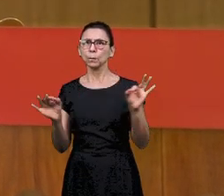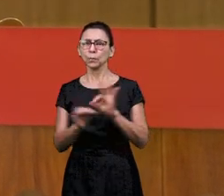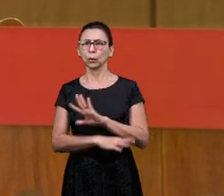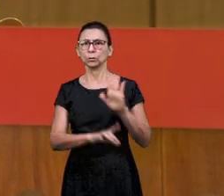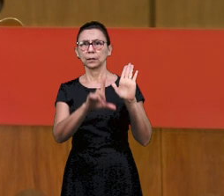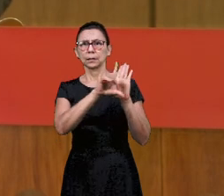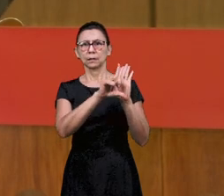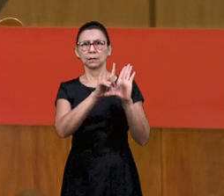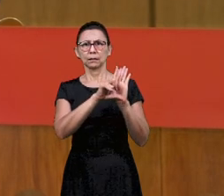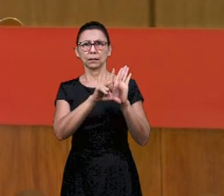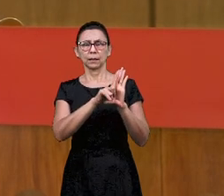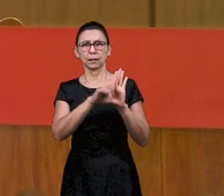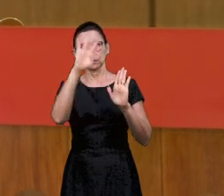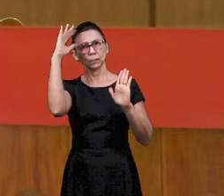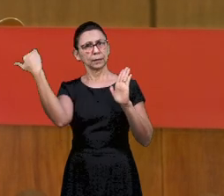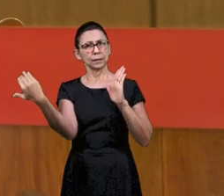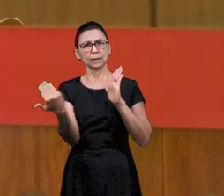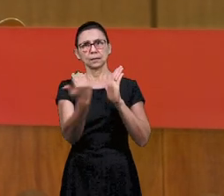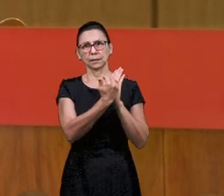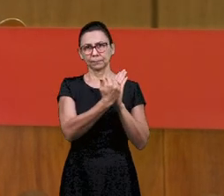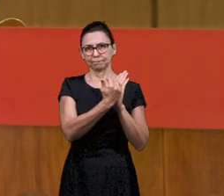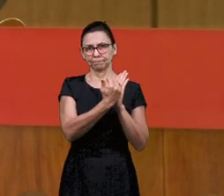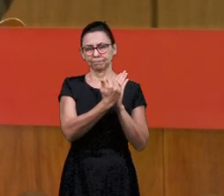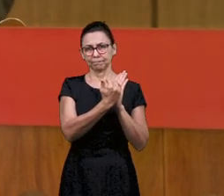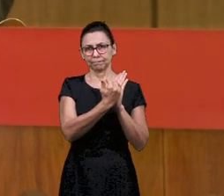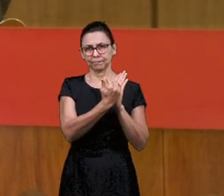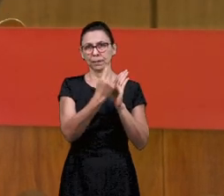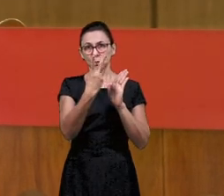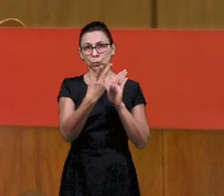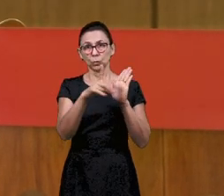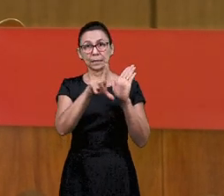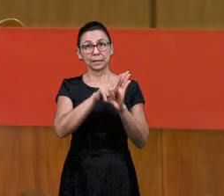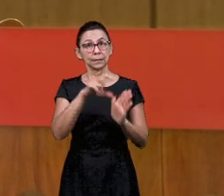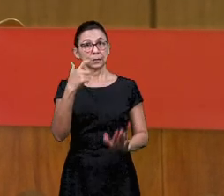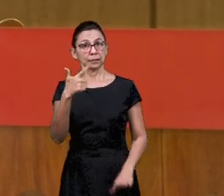nous allons voir. Qu'est-ce qu'il a fait?